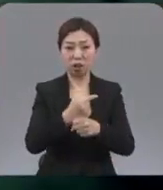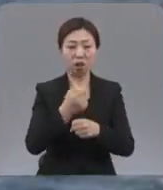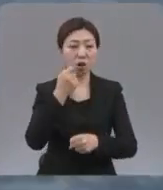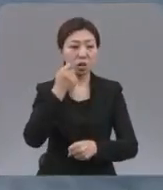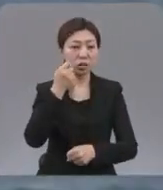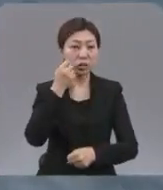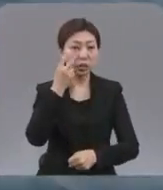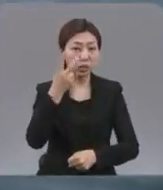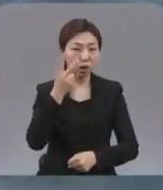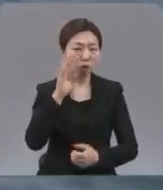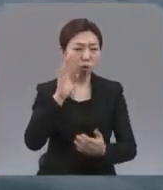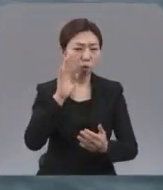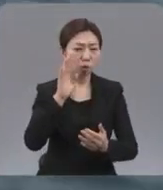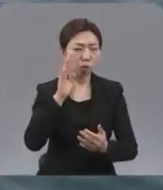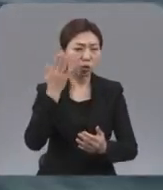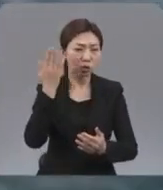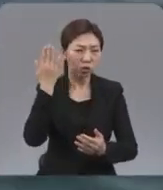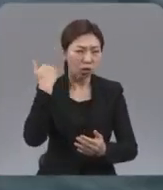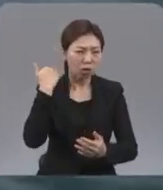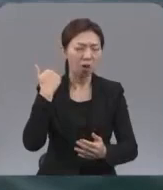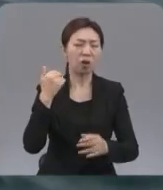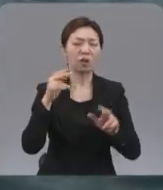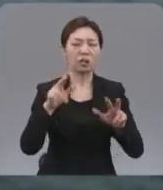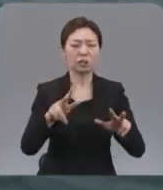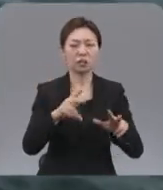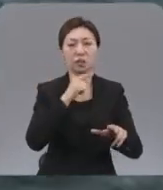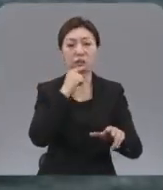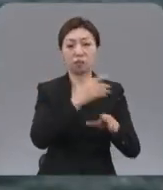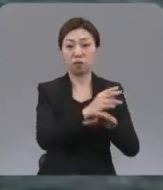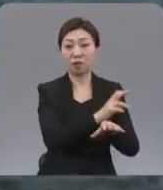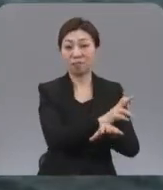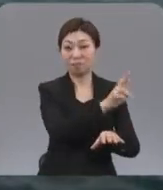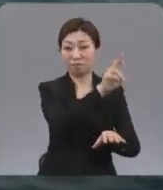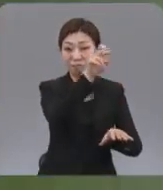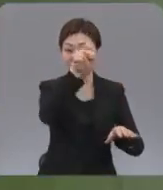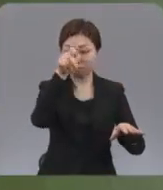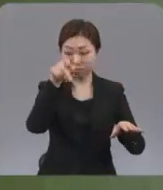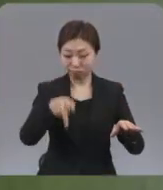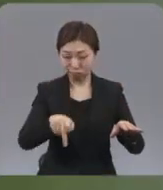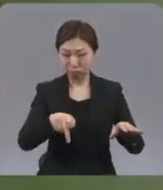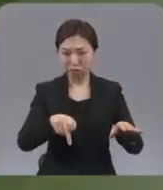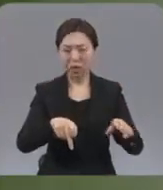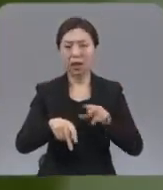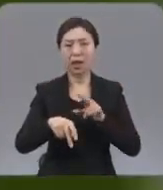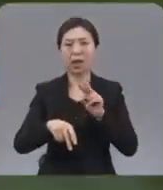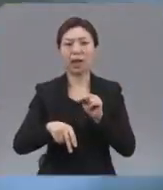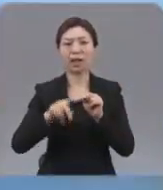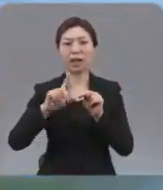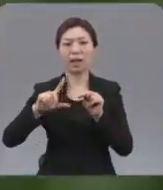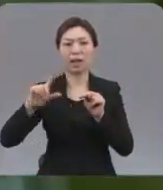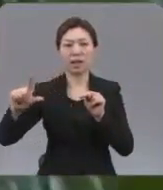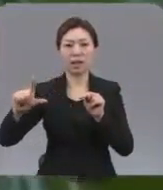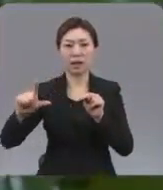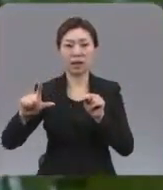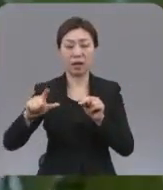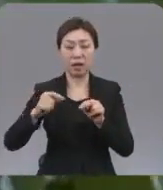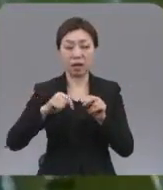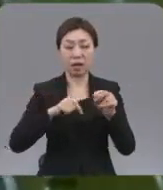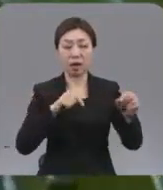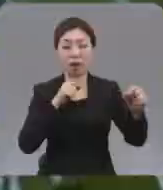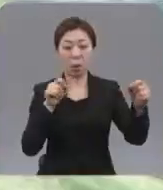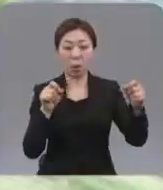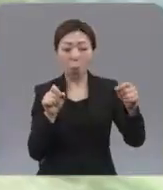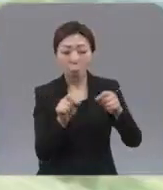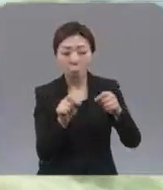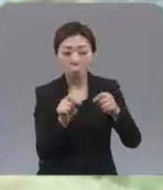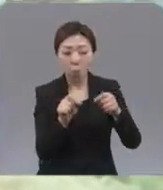我们的炮击行为是正常的海上训练，我们向西海北方界限平行的东侧方向进行炮